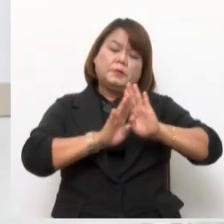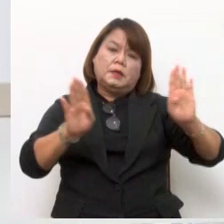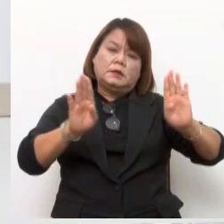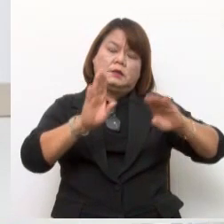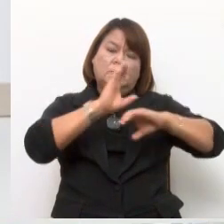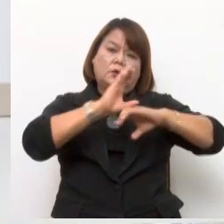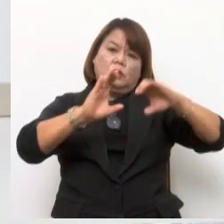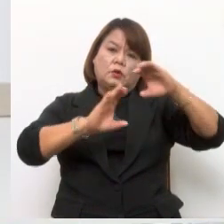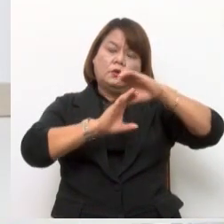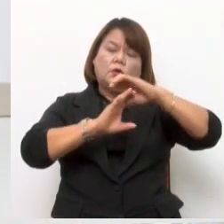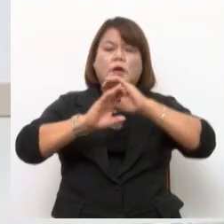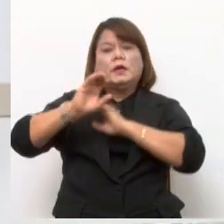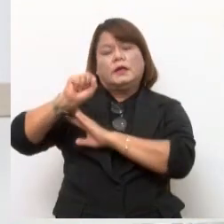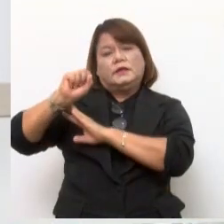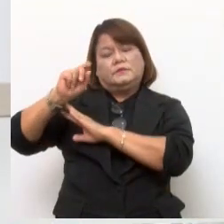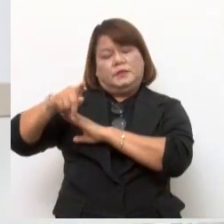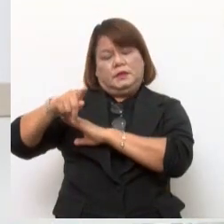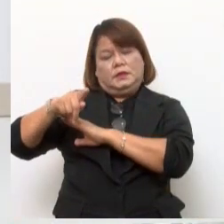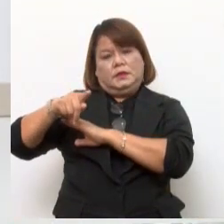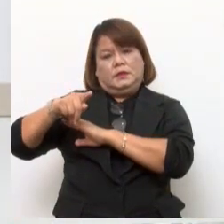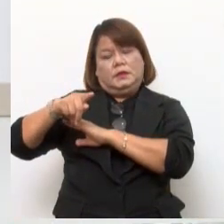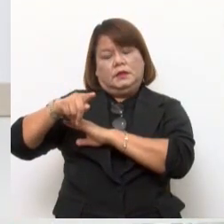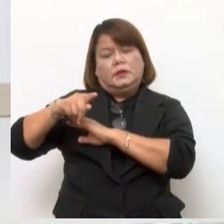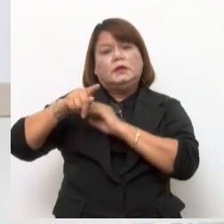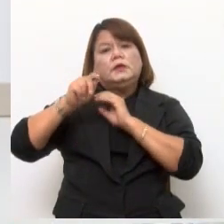การ SP Tutor Online สารฝัน